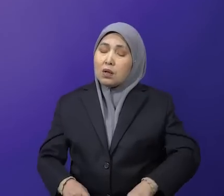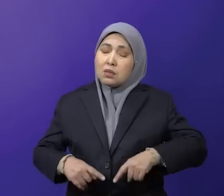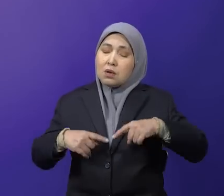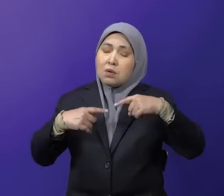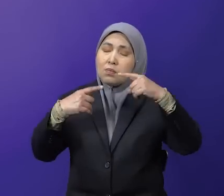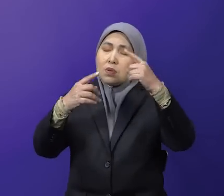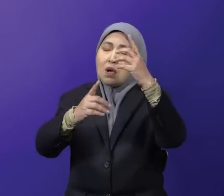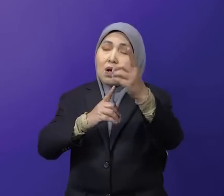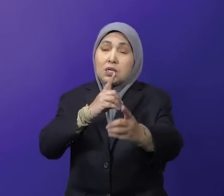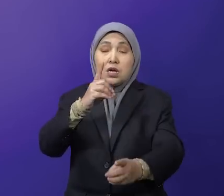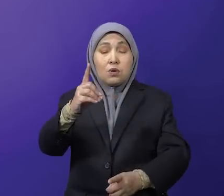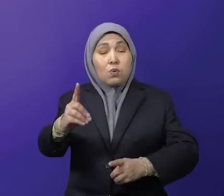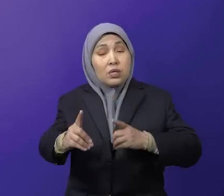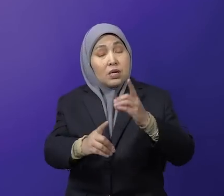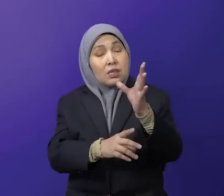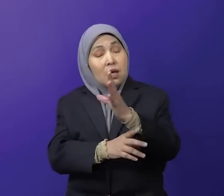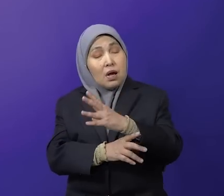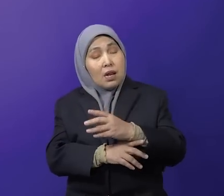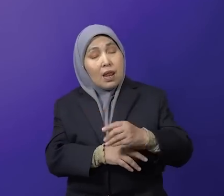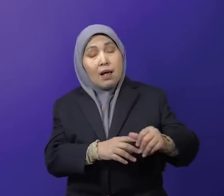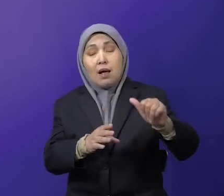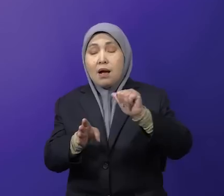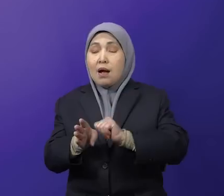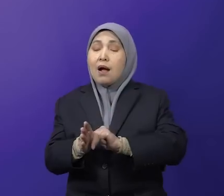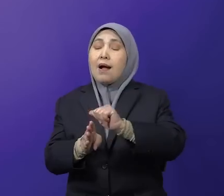في الدنيا